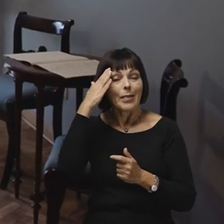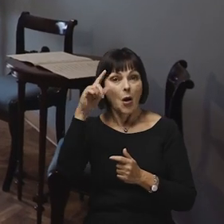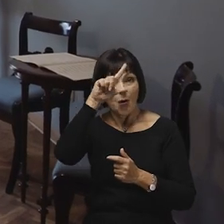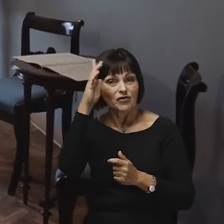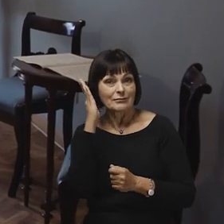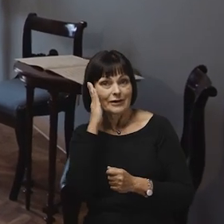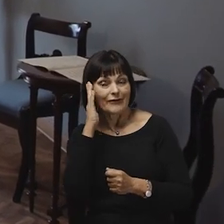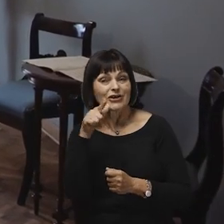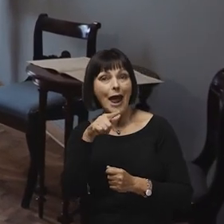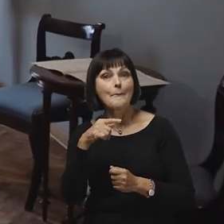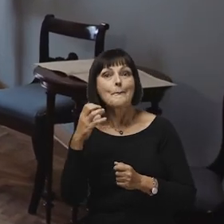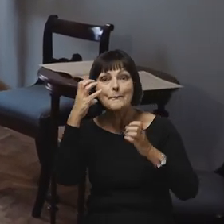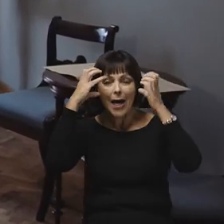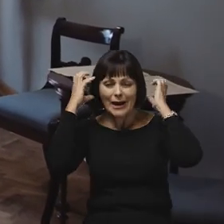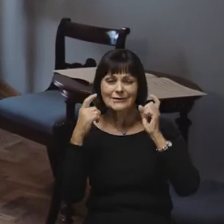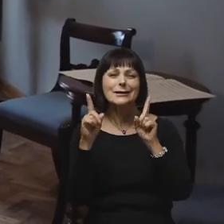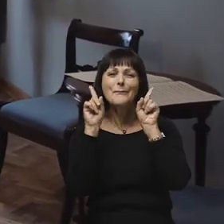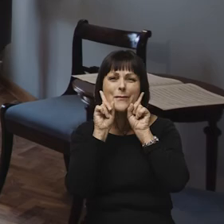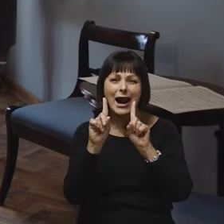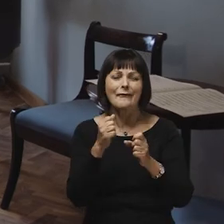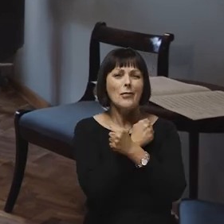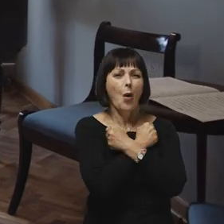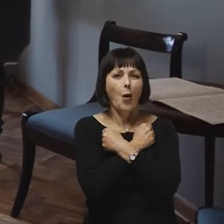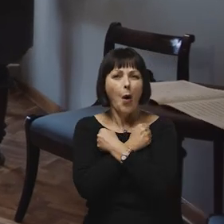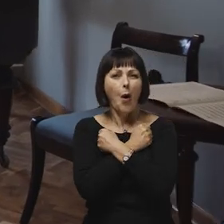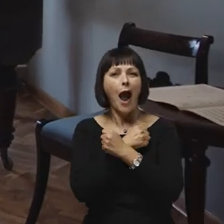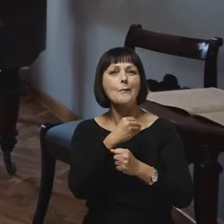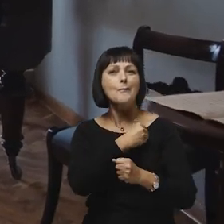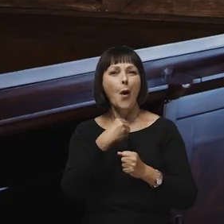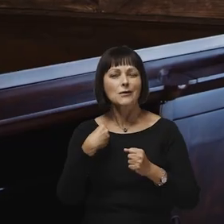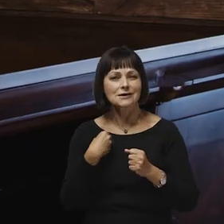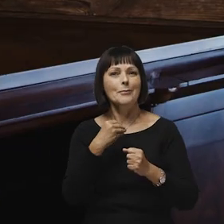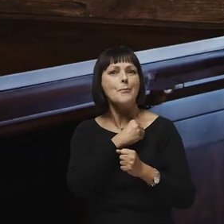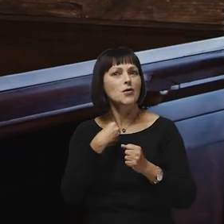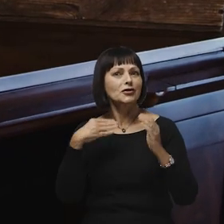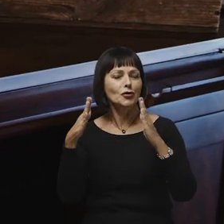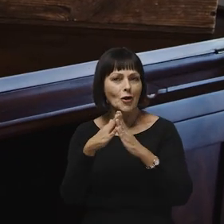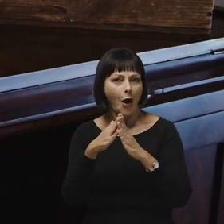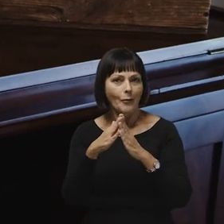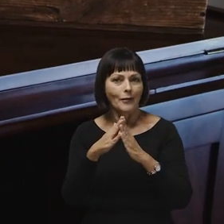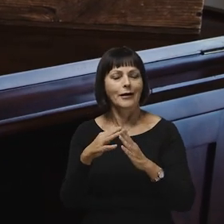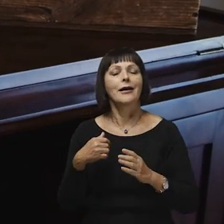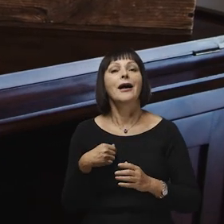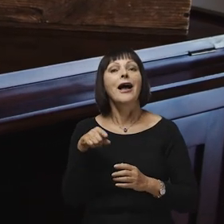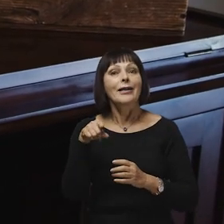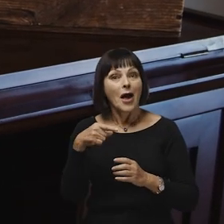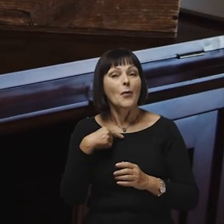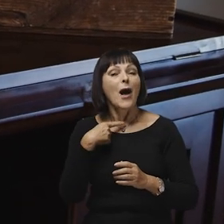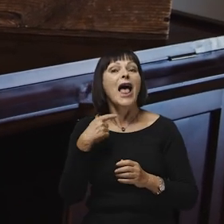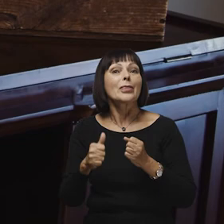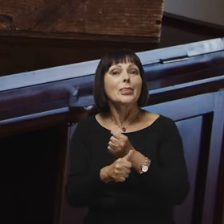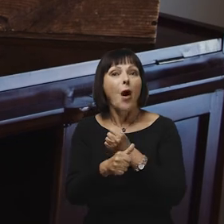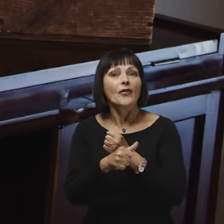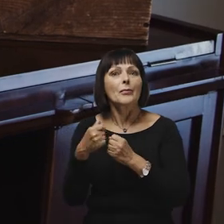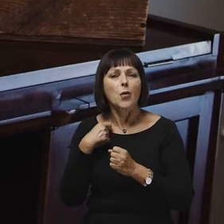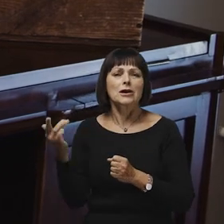mieszkańców, iż Paderewski prawdziwie kocha swój polski dom i jego okolice. Potwierdzeniem tych przekonań były regularne